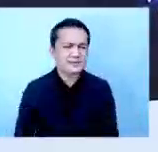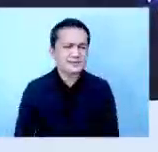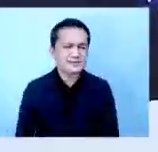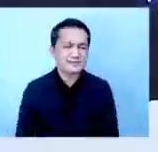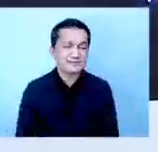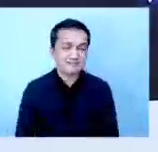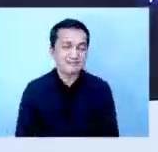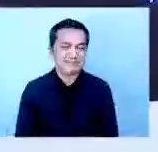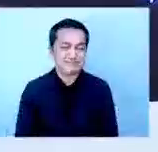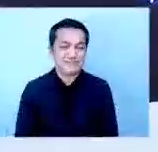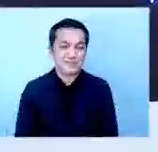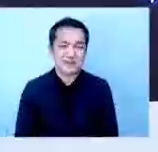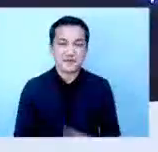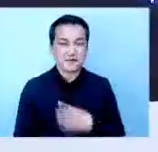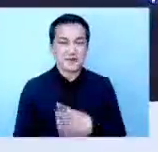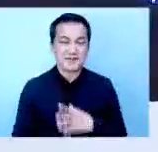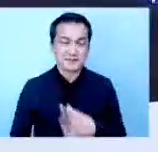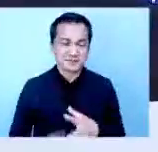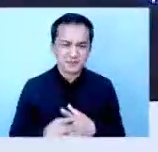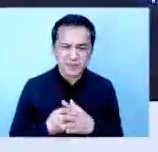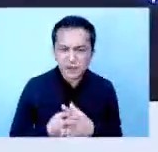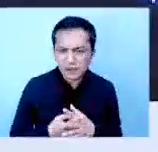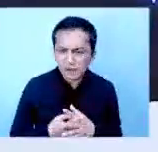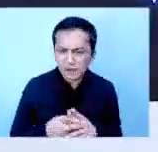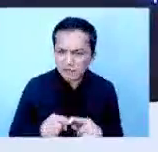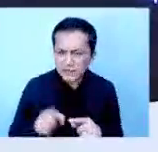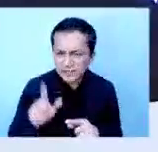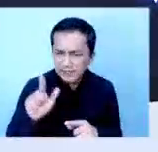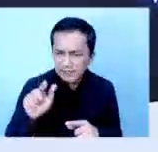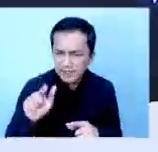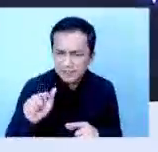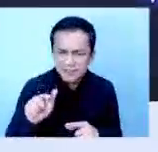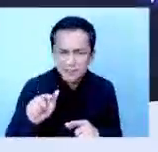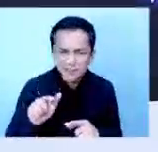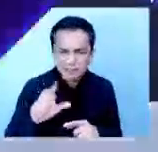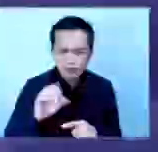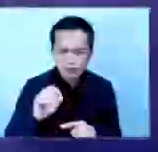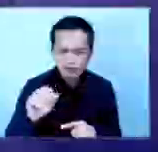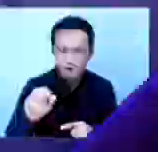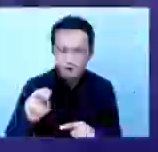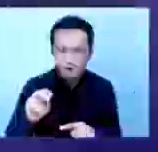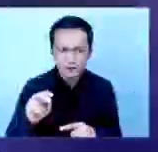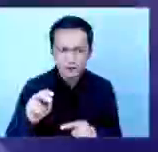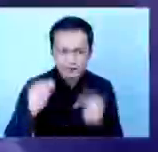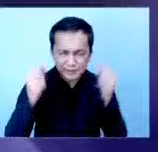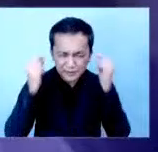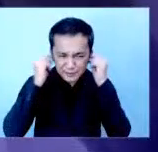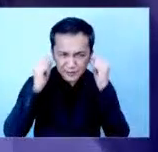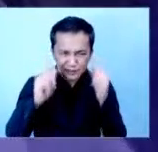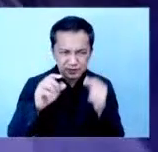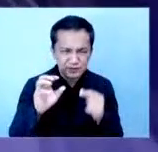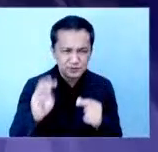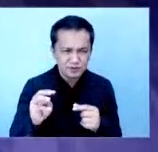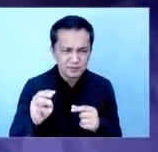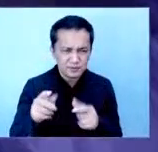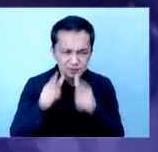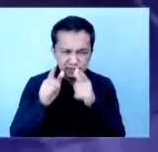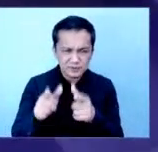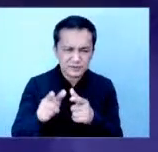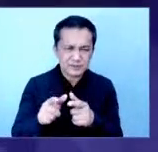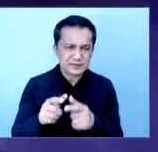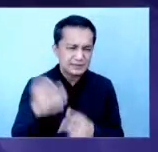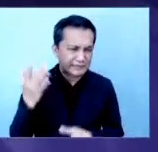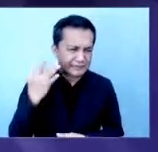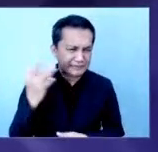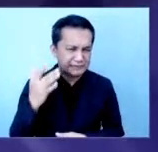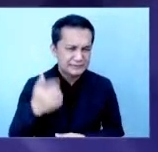Okay naman daw ito sa simula pero maya-maya nag-cotton buds na ng tenga si Tom hanggang sa tila narindi na siya sa